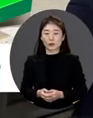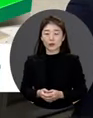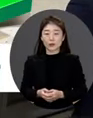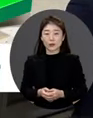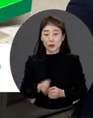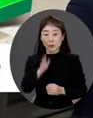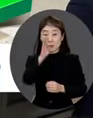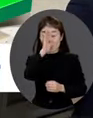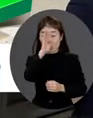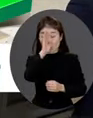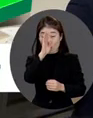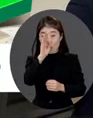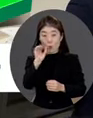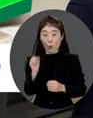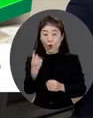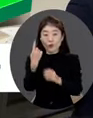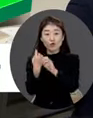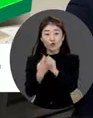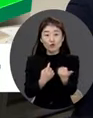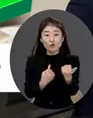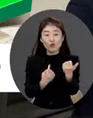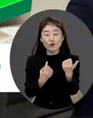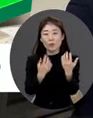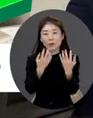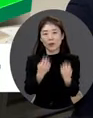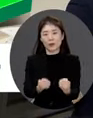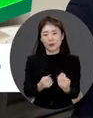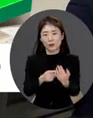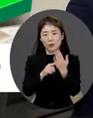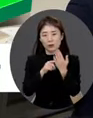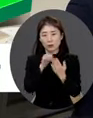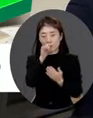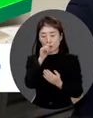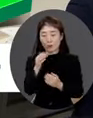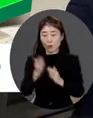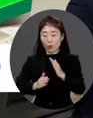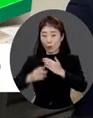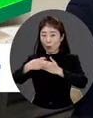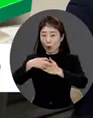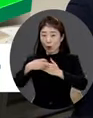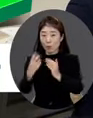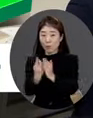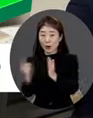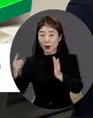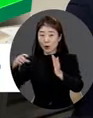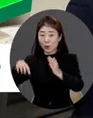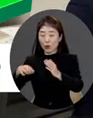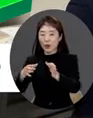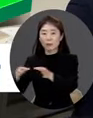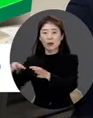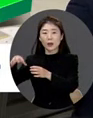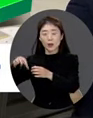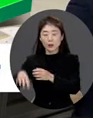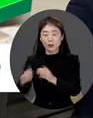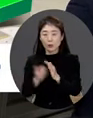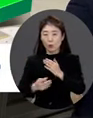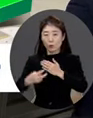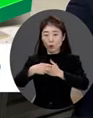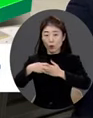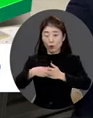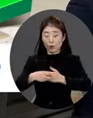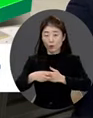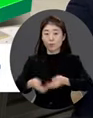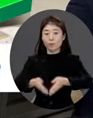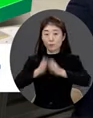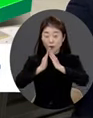질병에 의한 사망률도 높다는 통계가 나왔습니다 이처럼 공공 의료의 사각지대 인 김에 제가 공공 의료기관